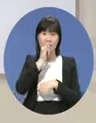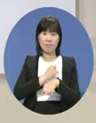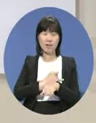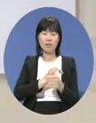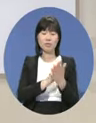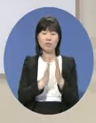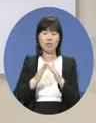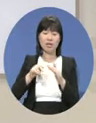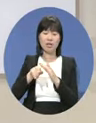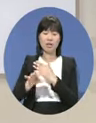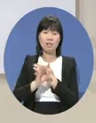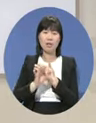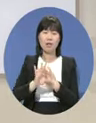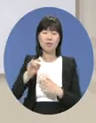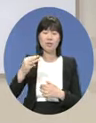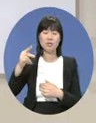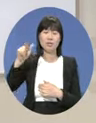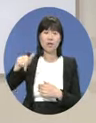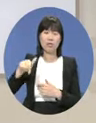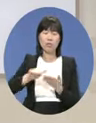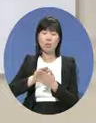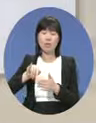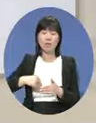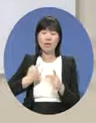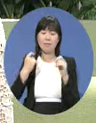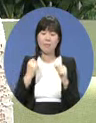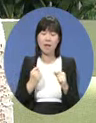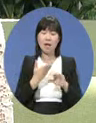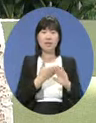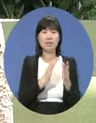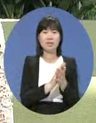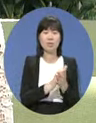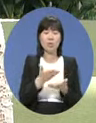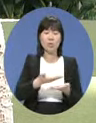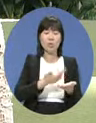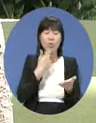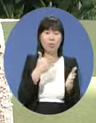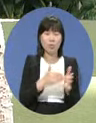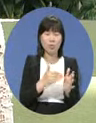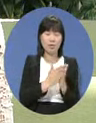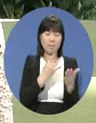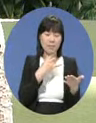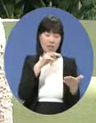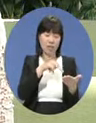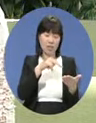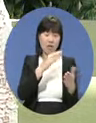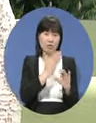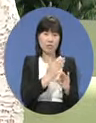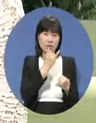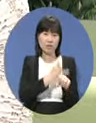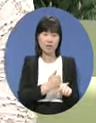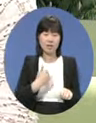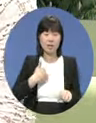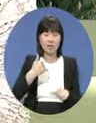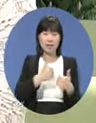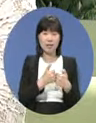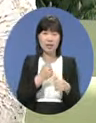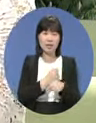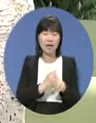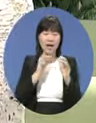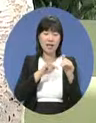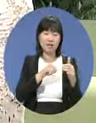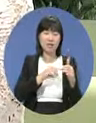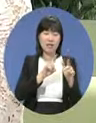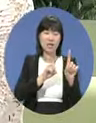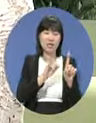유치원에 가면 그럼 블럭 놀이하면서 혼자 있고 다른 친구들하고 전혀 교류하지 않고 책만 보고 있다든지 심지어는 제가 상담했던 아이 중에